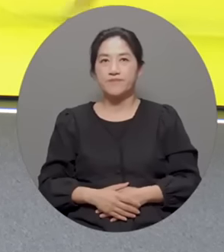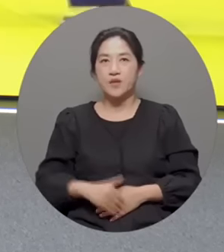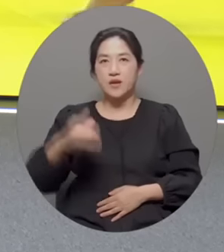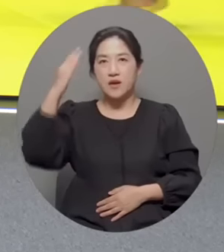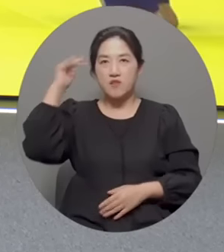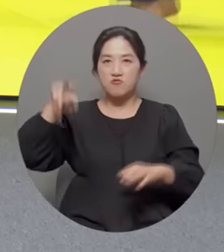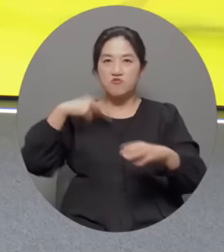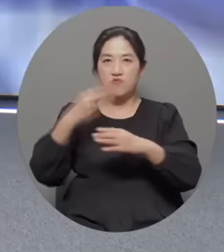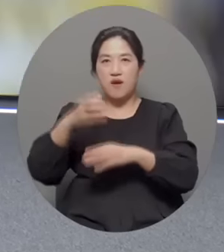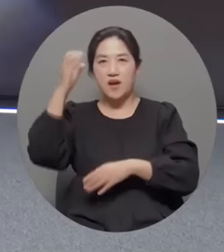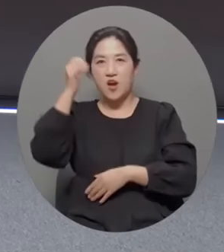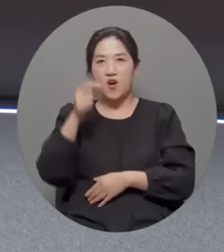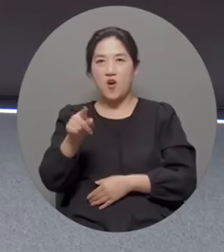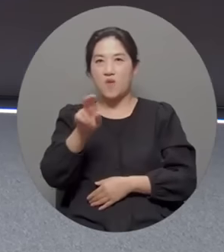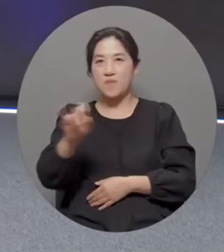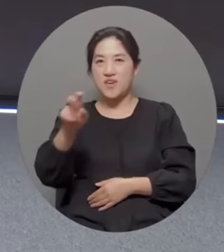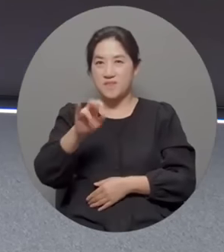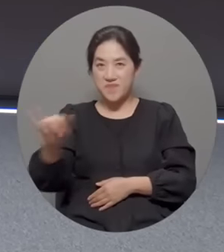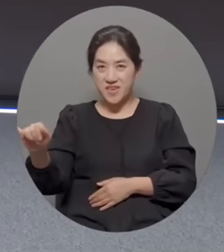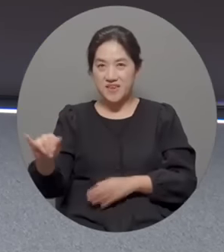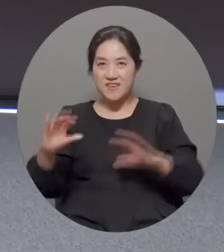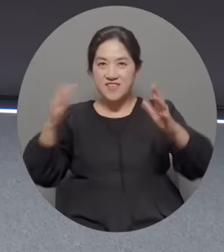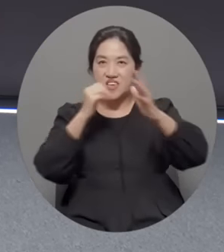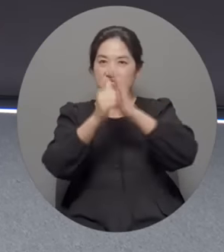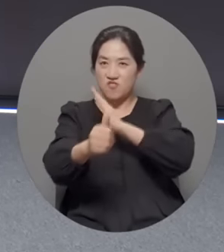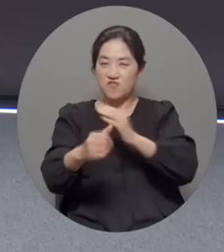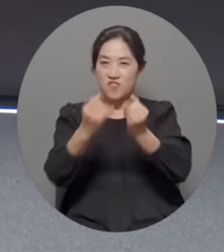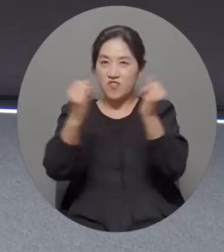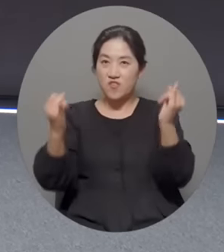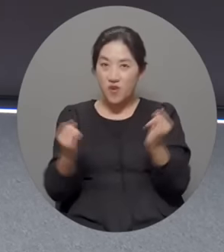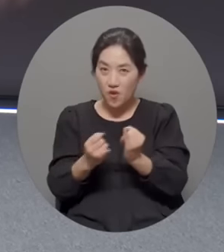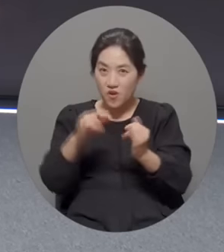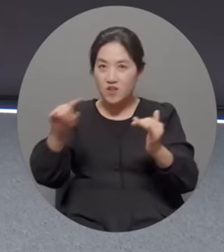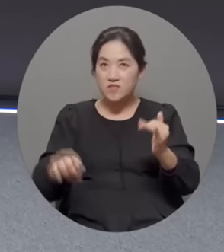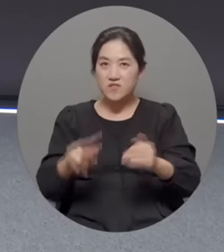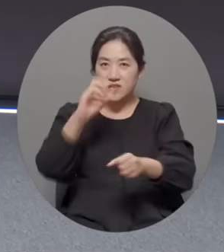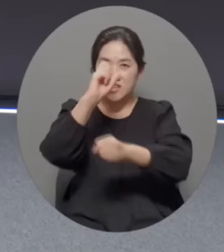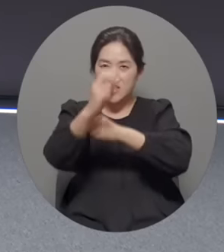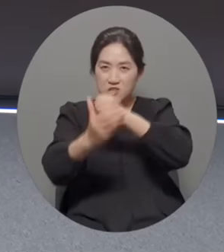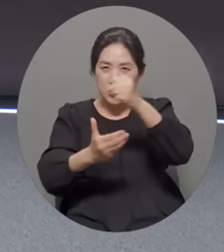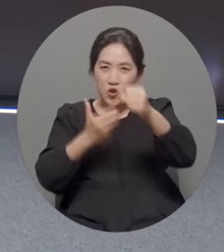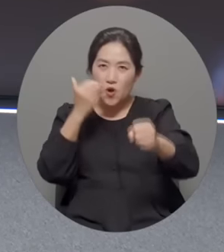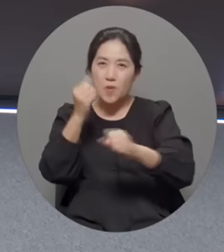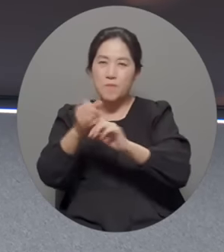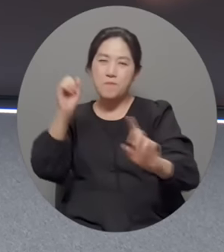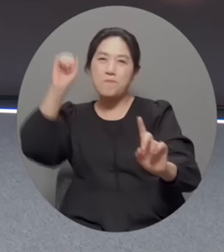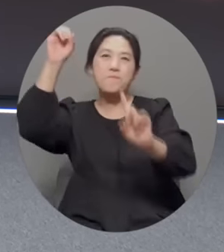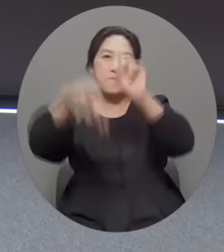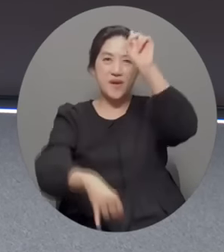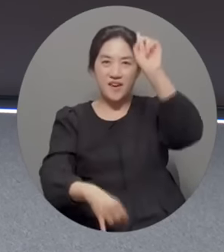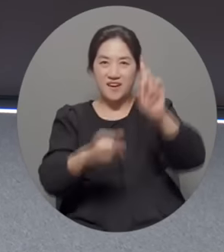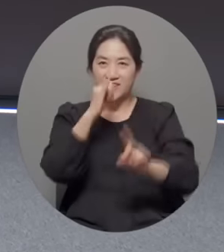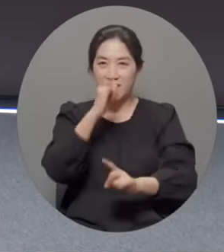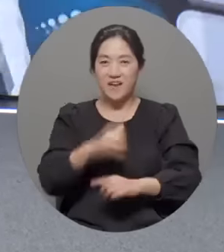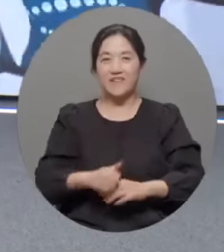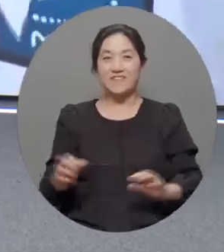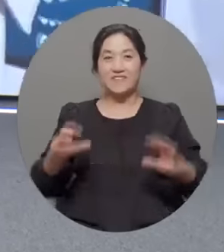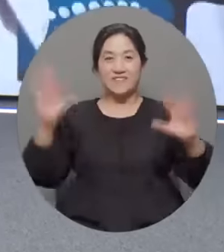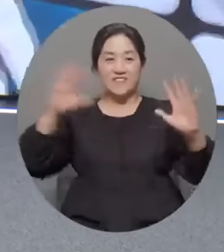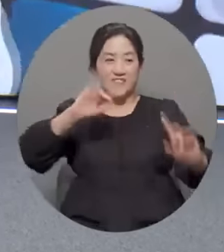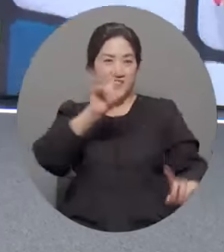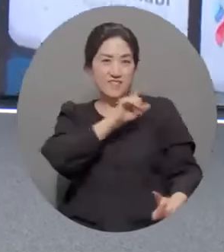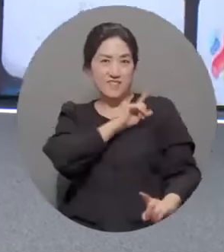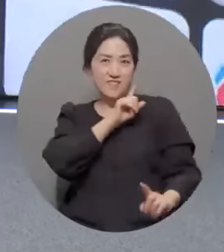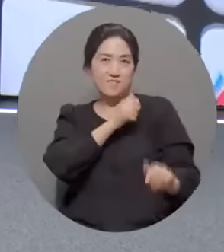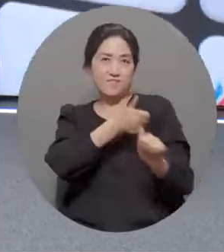한국 유도 기대주 허미미 선수가 세계 선수권에서 여자 선수로는 29년 만에 정상에 올랐습니다. 세계 랭킹 1위를